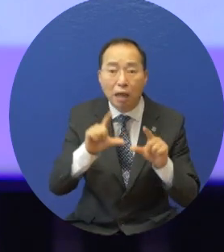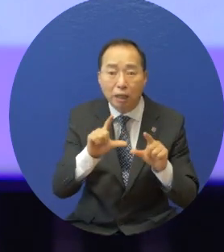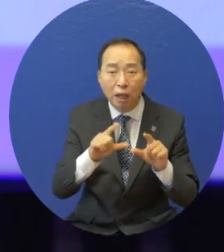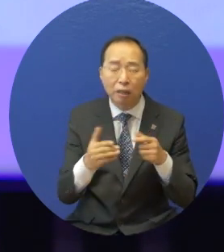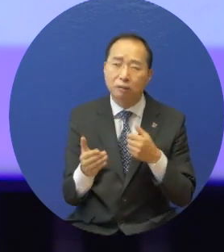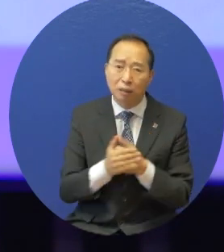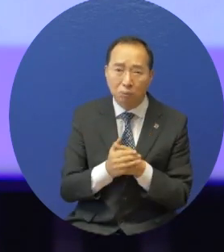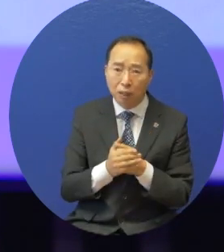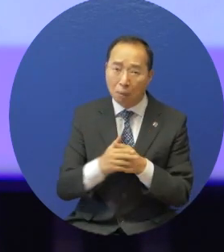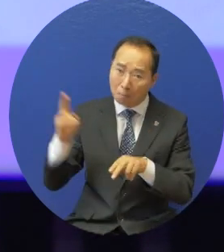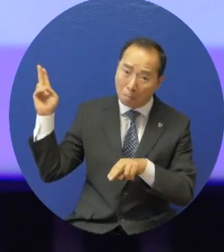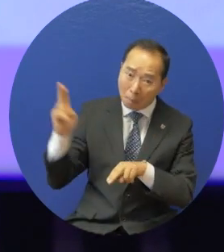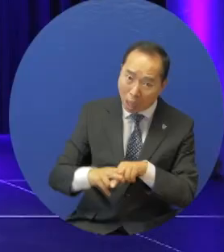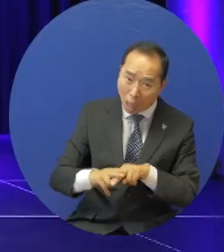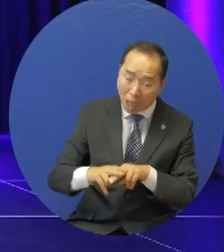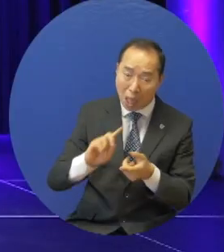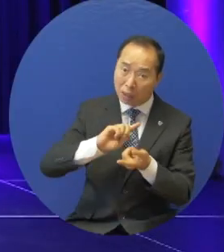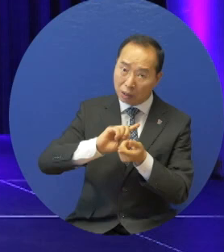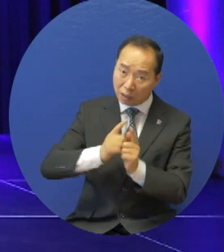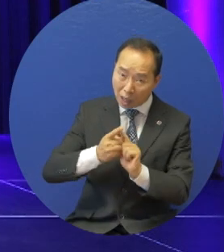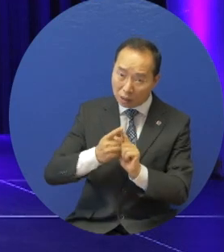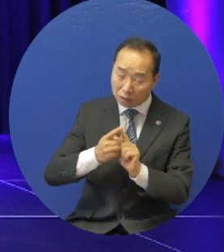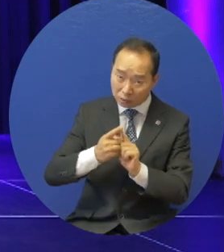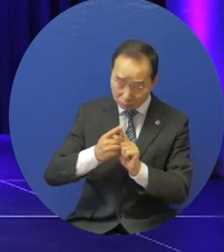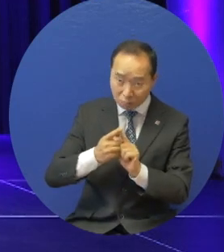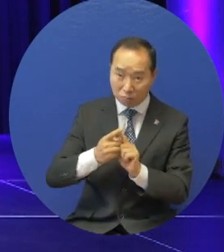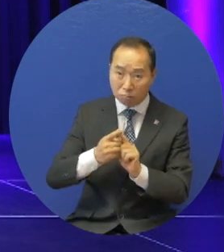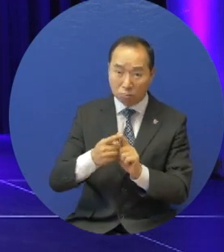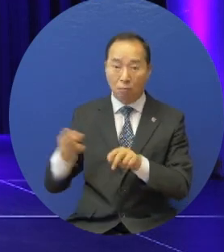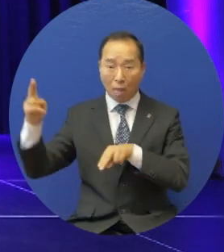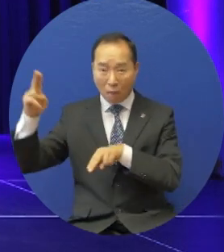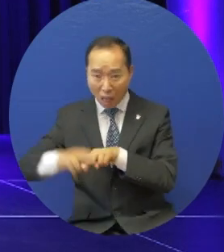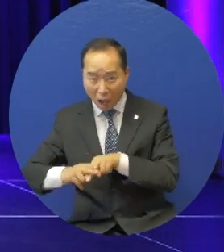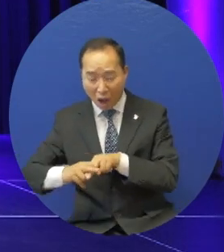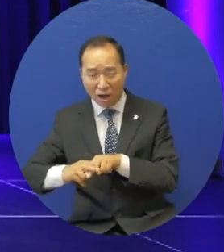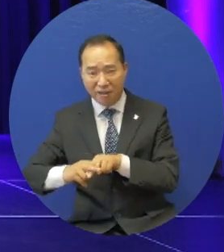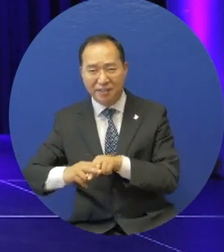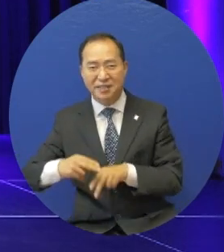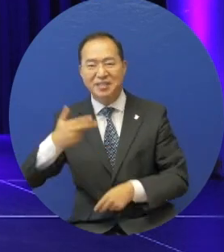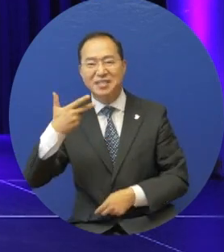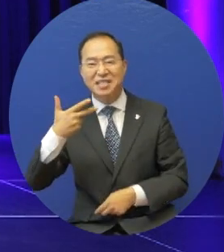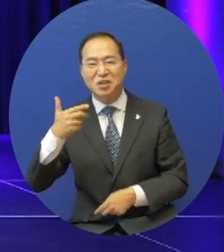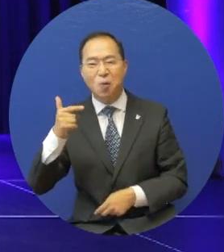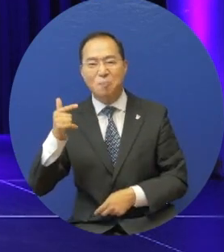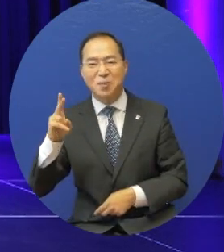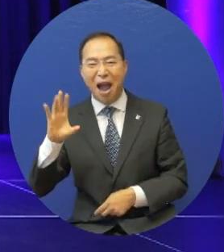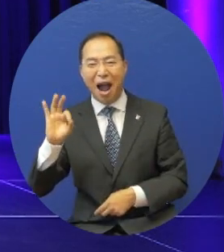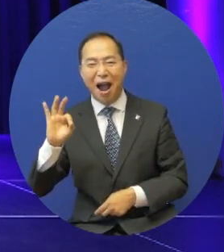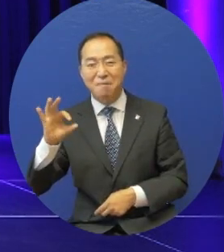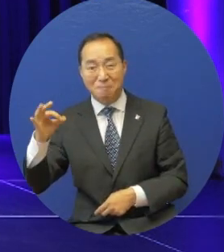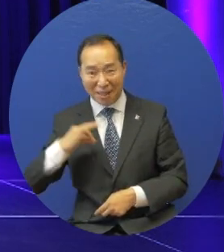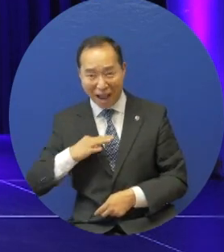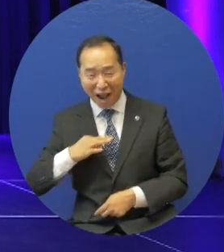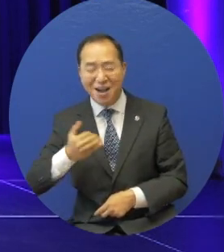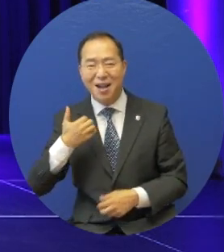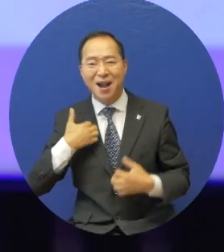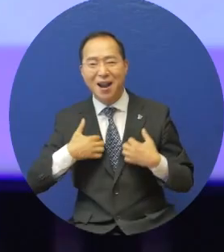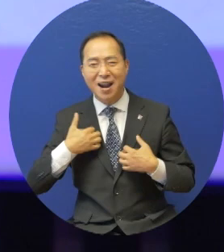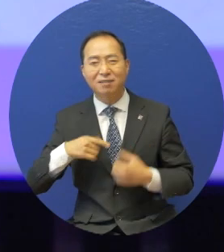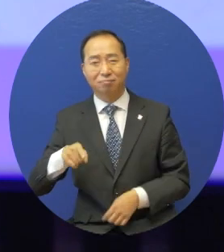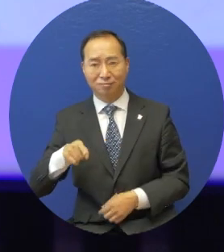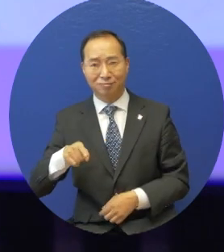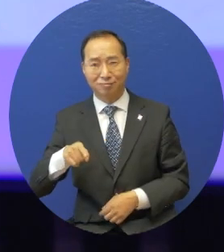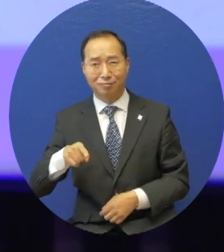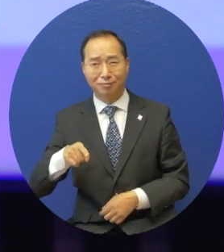살아야 되기 때문에 매품팔이는 근데 고액적인 알바다? 그러기 때문에 이거는 해볼 만하다? 그러나 굉장히 눈물 나는